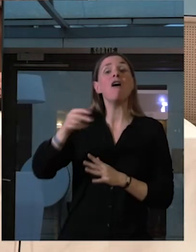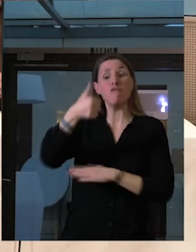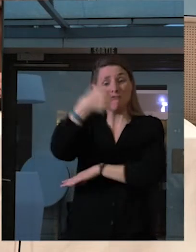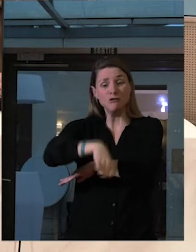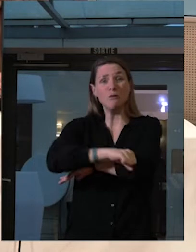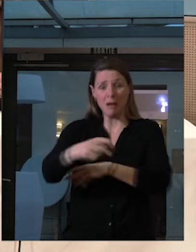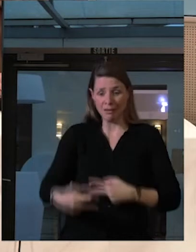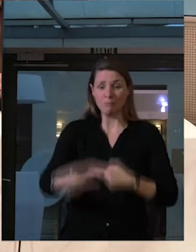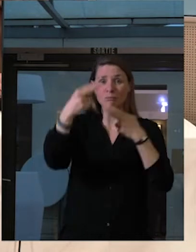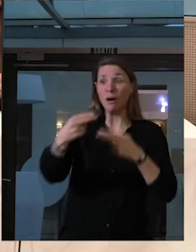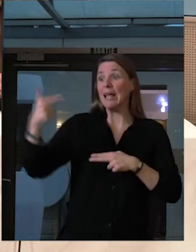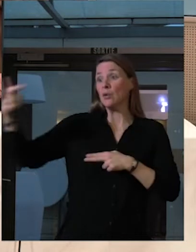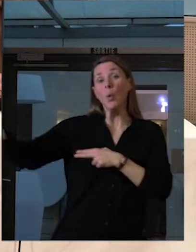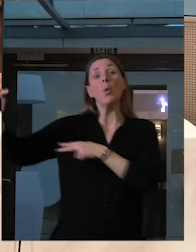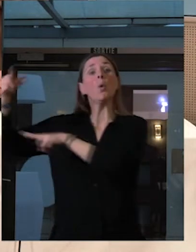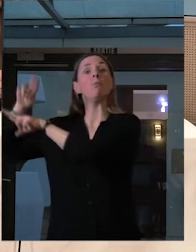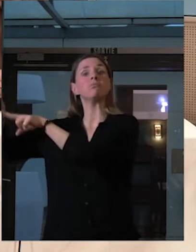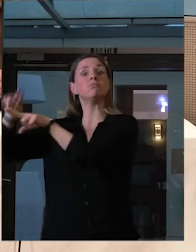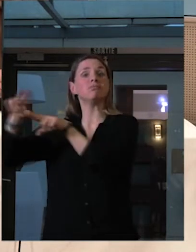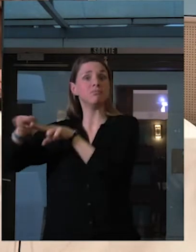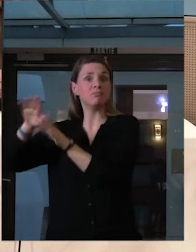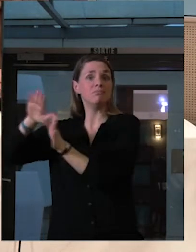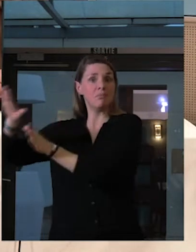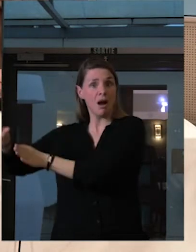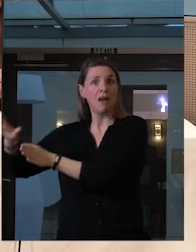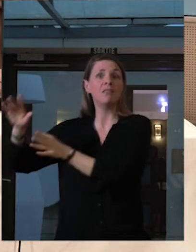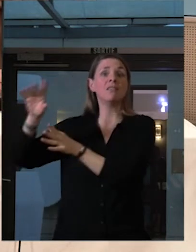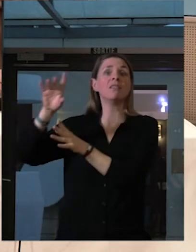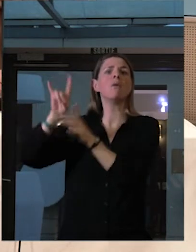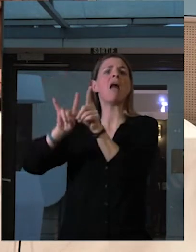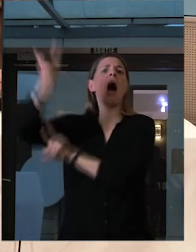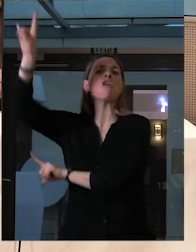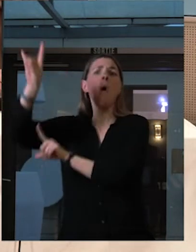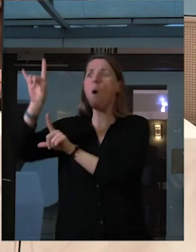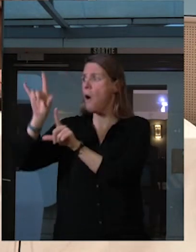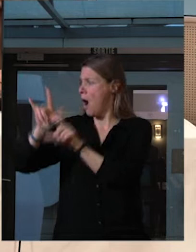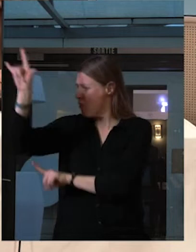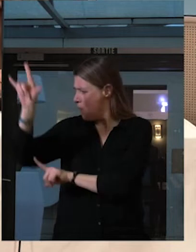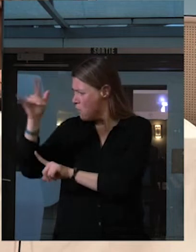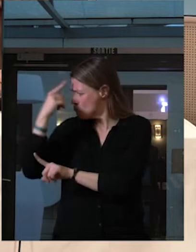semaine à peu près, où leurs deux terrains étaient en travaux. La plaine du Haillan compte, je sais pas, 7 ou 8 terrains.